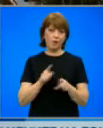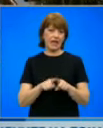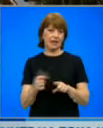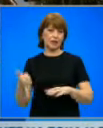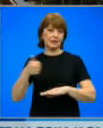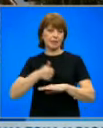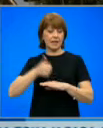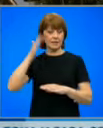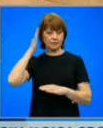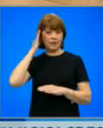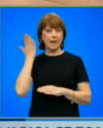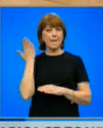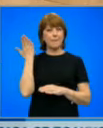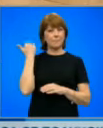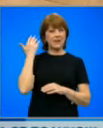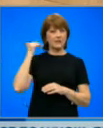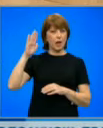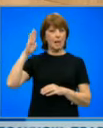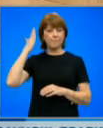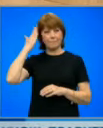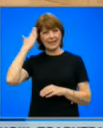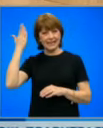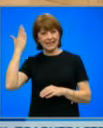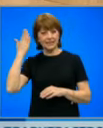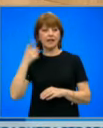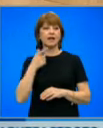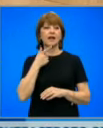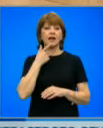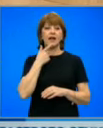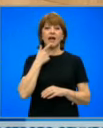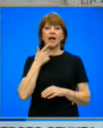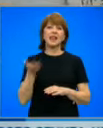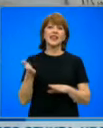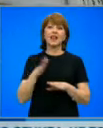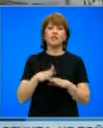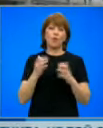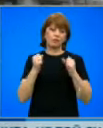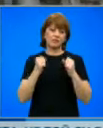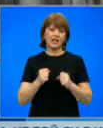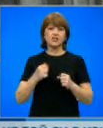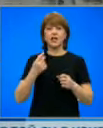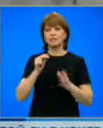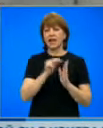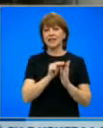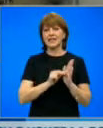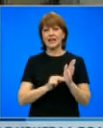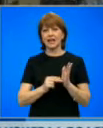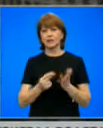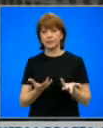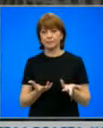Бойко Рашков, бившият служебен министър на правосъдието е недоволен от забавянето на плановете да заеме друга длъжност.